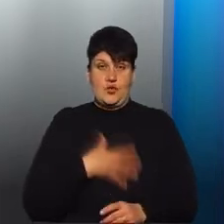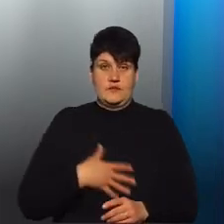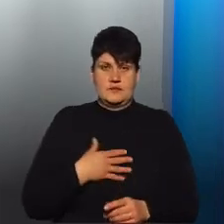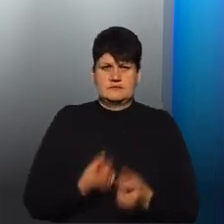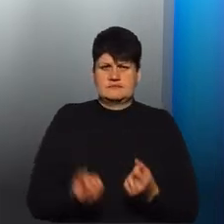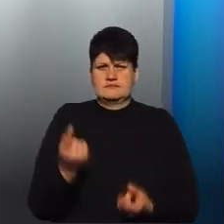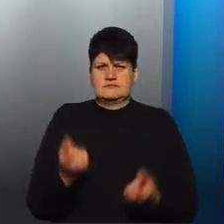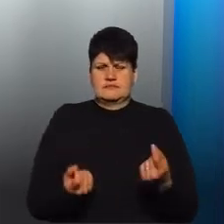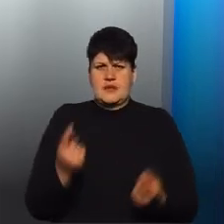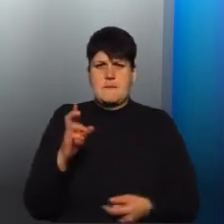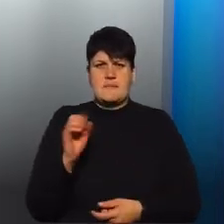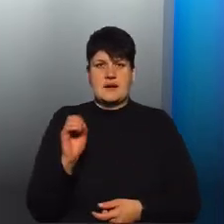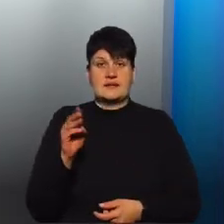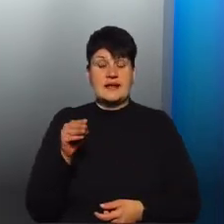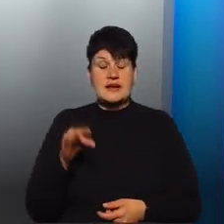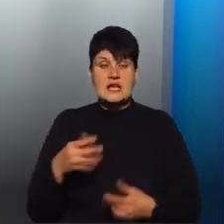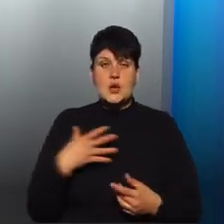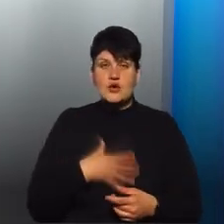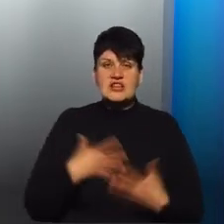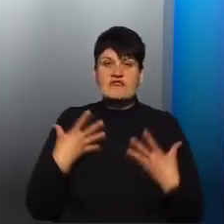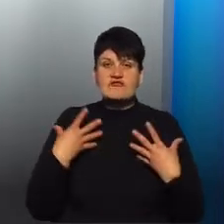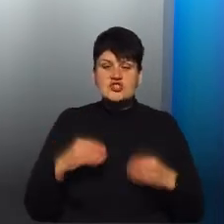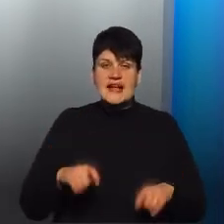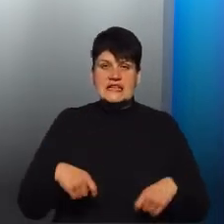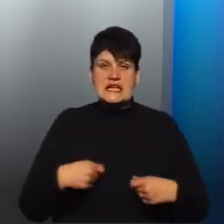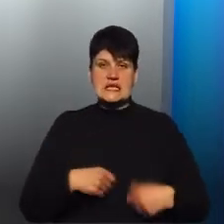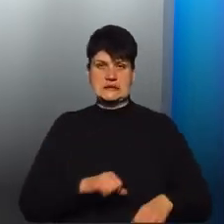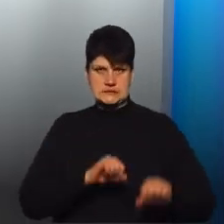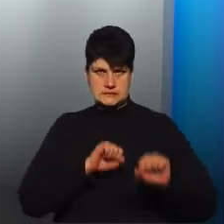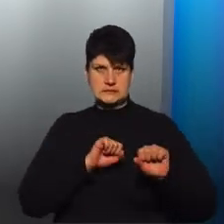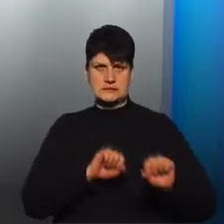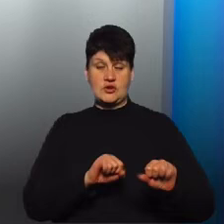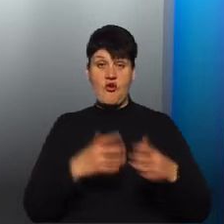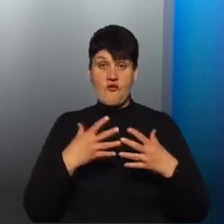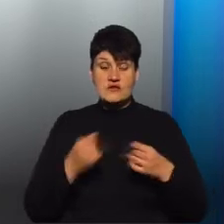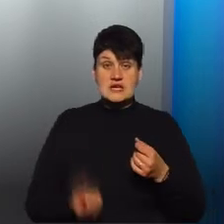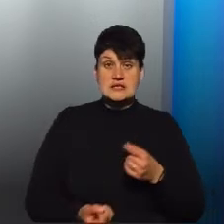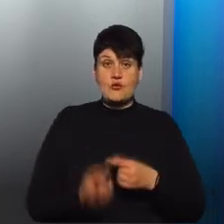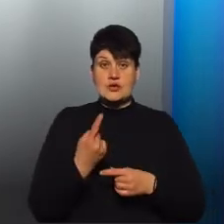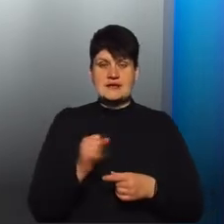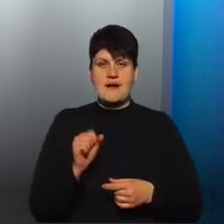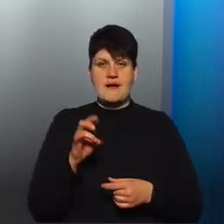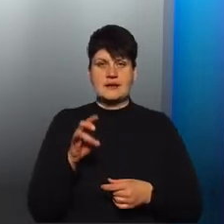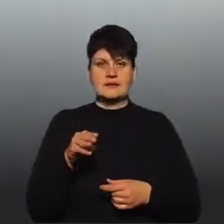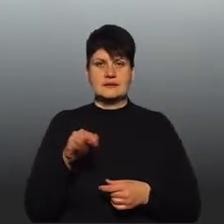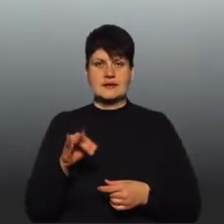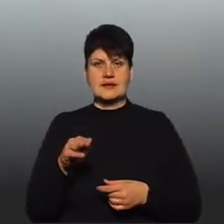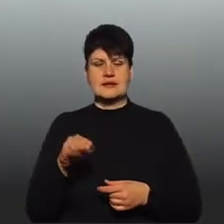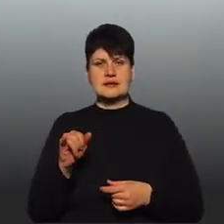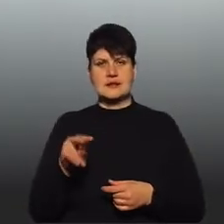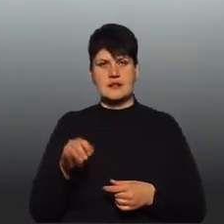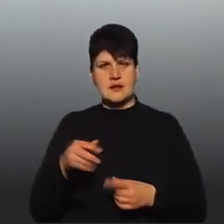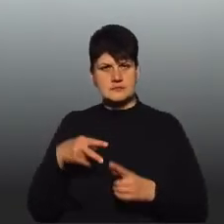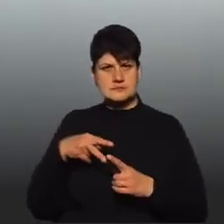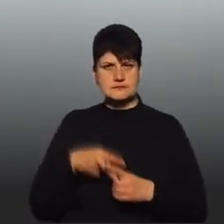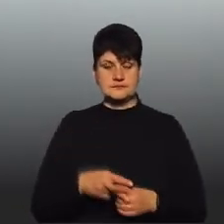і організм вже дає імунну відповідь. Тобто вже йдуть, утворюються антитіла, і вже йде навантаження на імунну систему. Коли ви ще